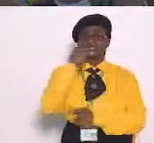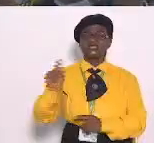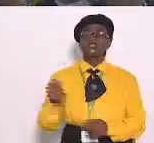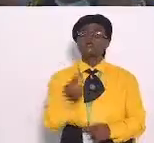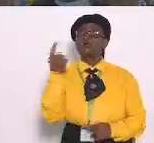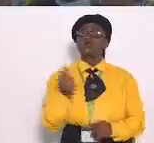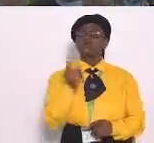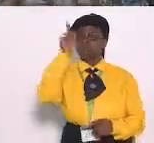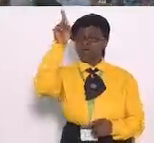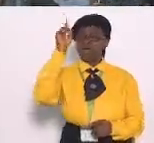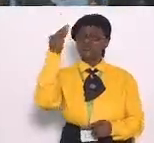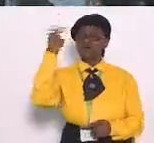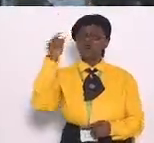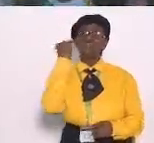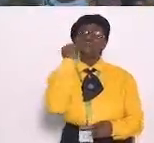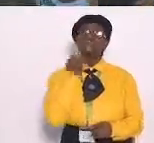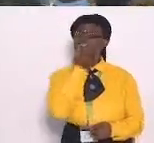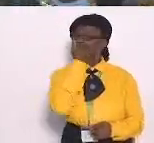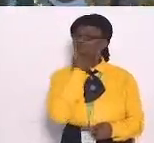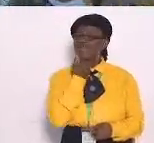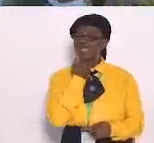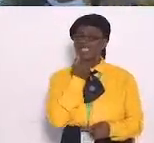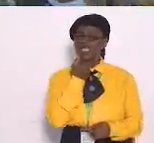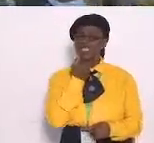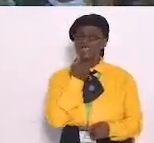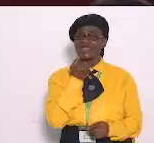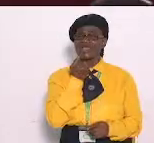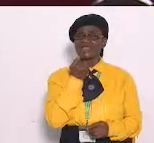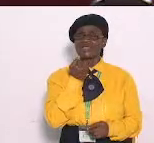jours le Saint d'Israël